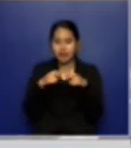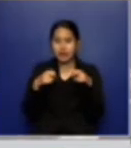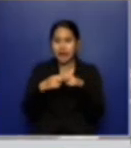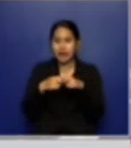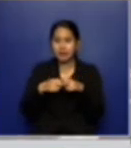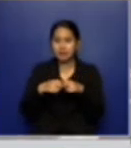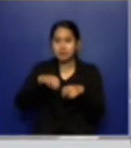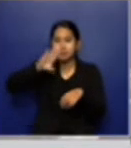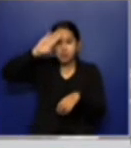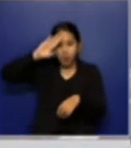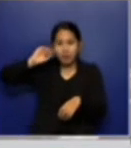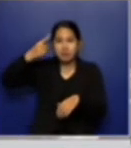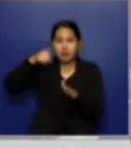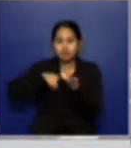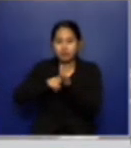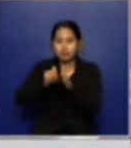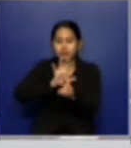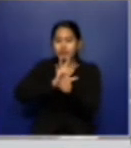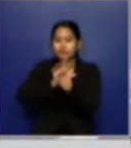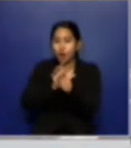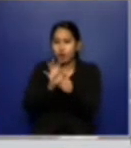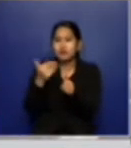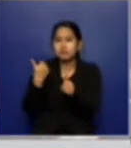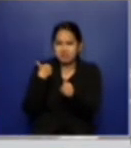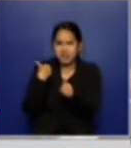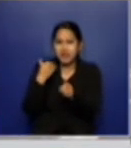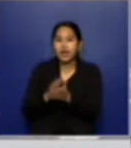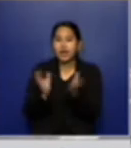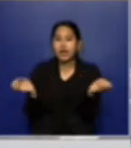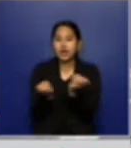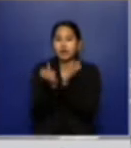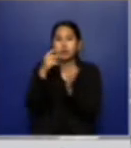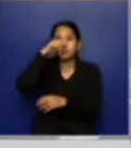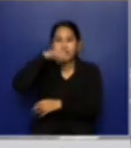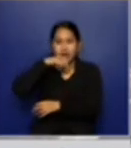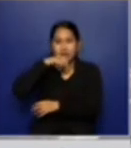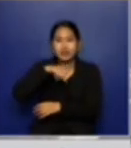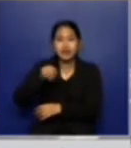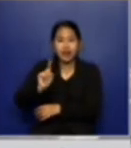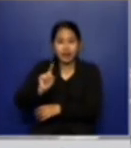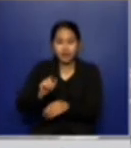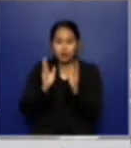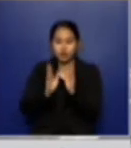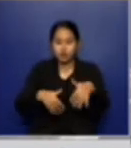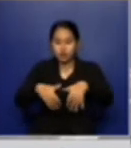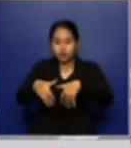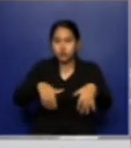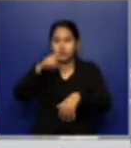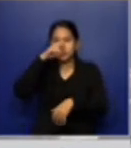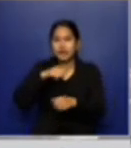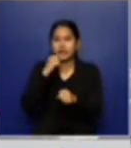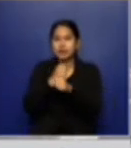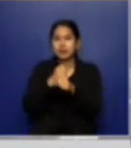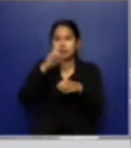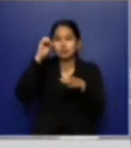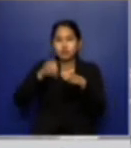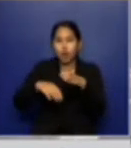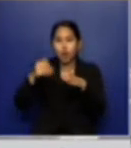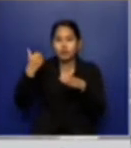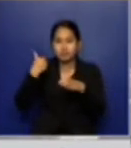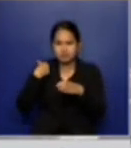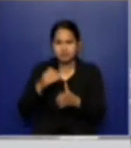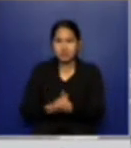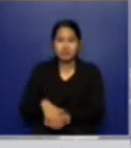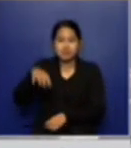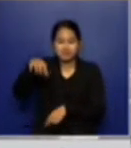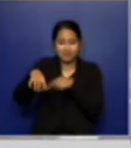คโควิด-19 เกิดขึ้นส่งผลให้ประเทศไทยนั้นประชาชนนั้นตกงานสภาพัฒน์คาดการ